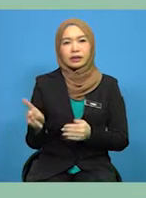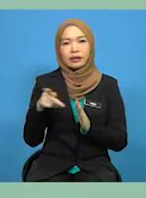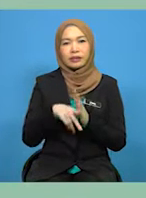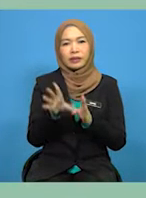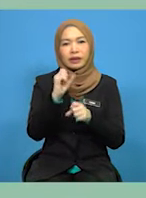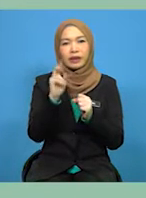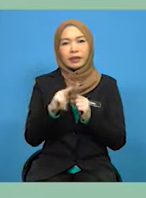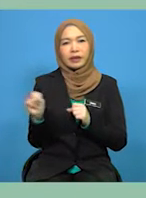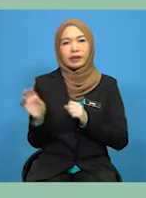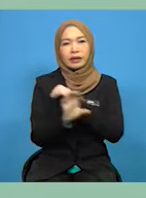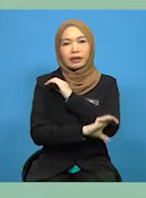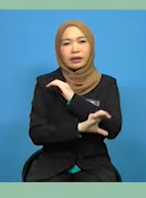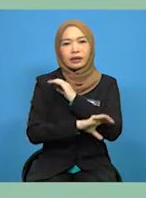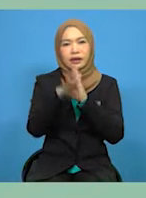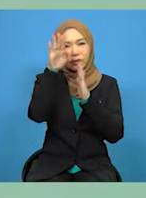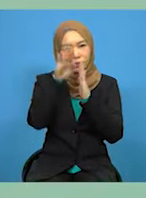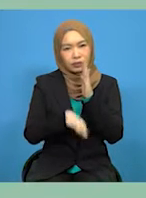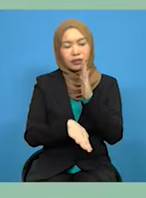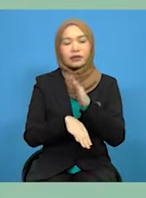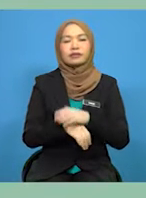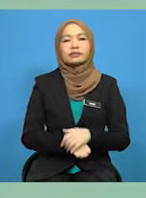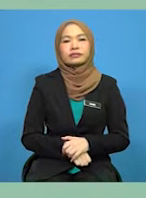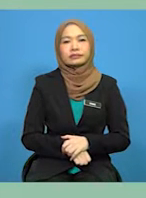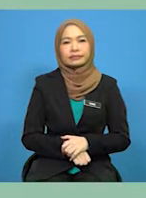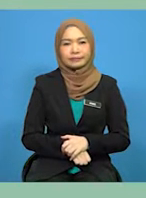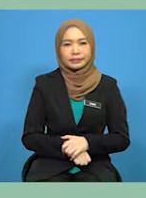negara terkurang anggar.